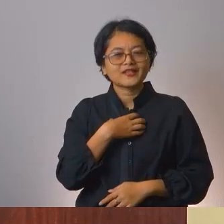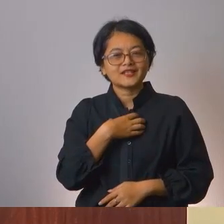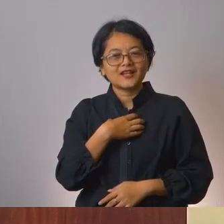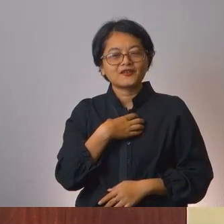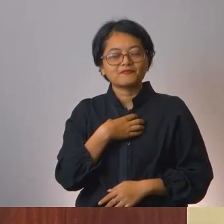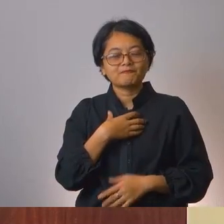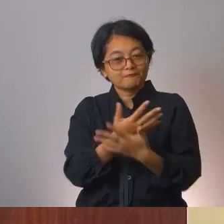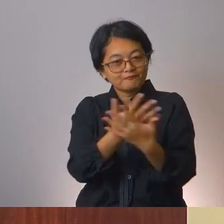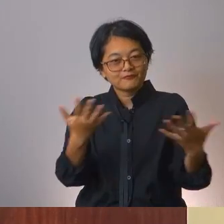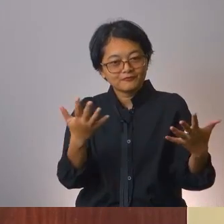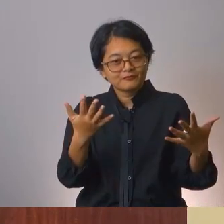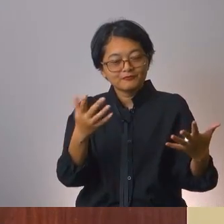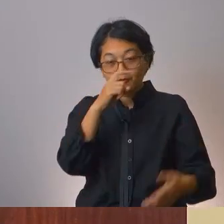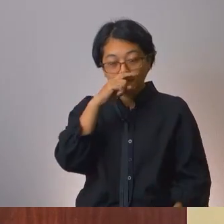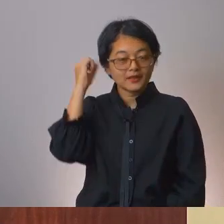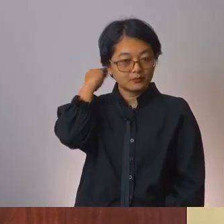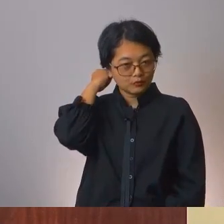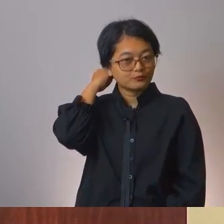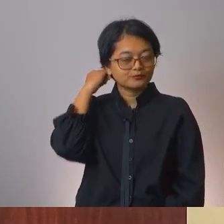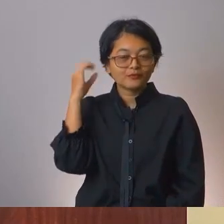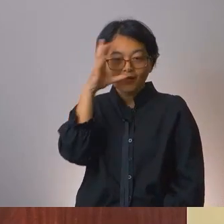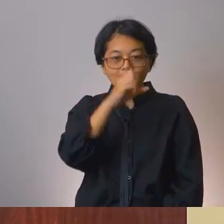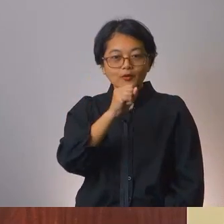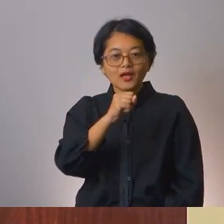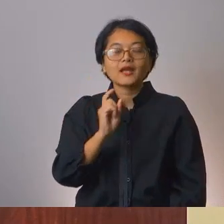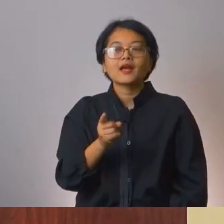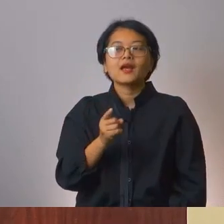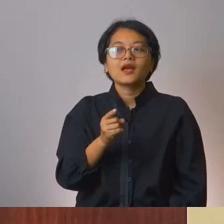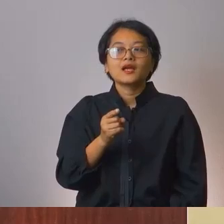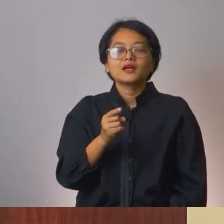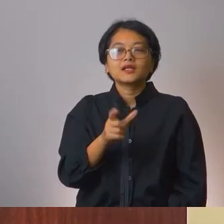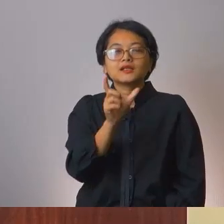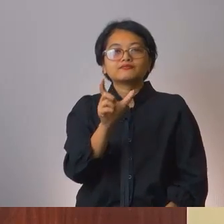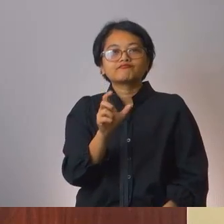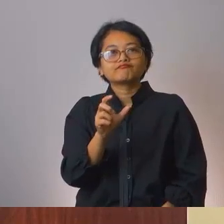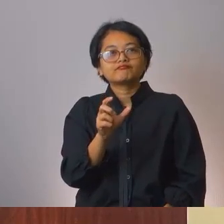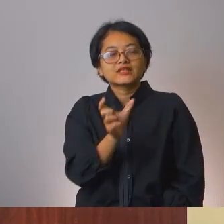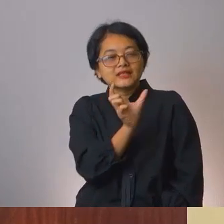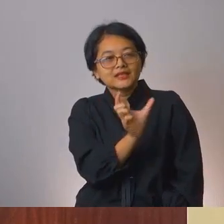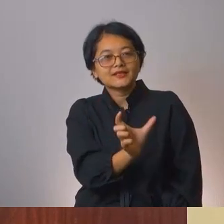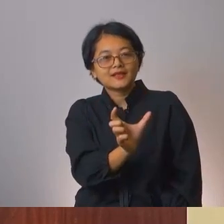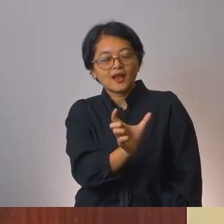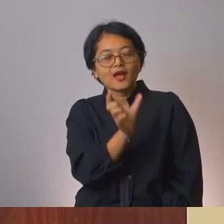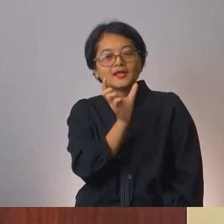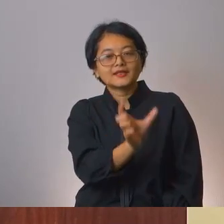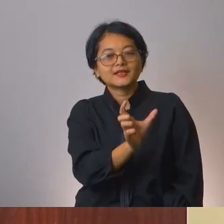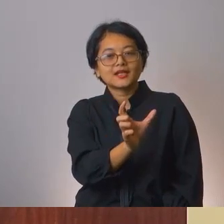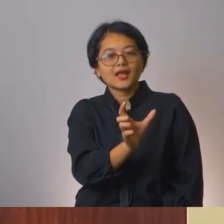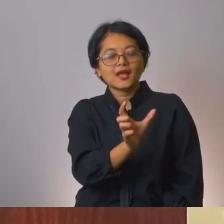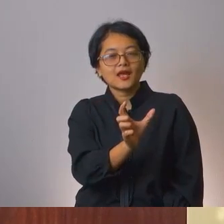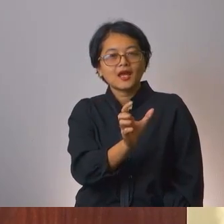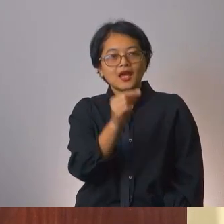bahwa ada 4 istilah Yunani yang mengungkapkan tentang kasih